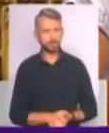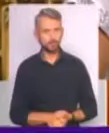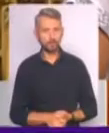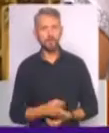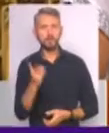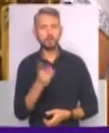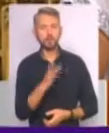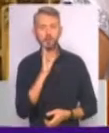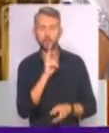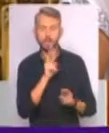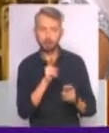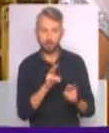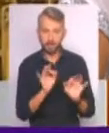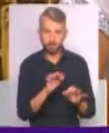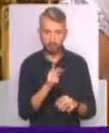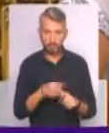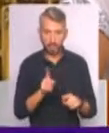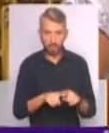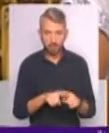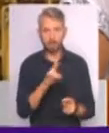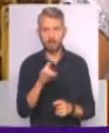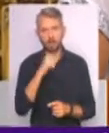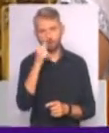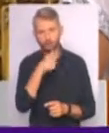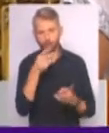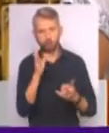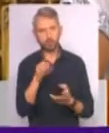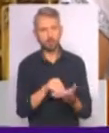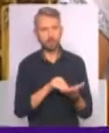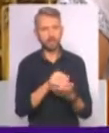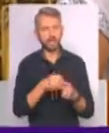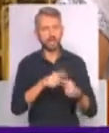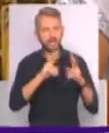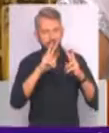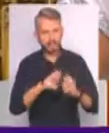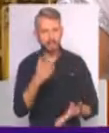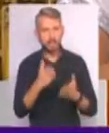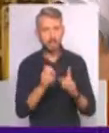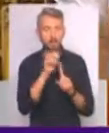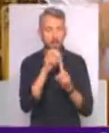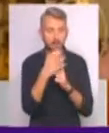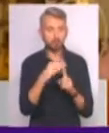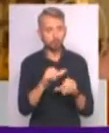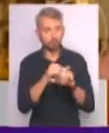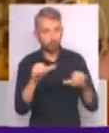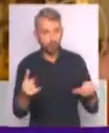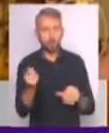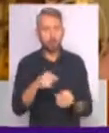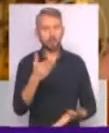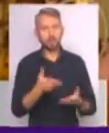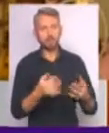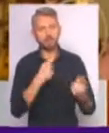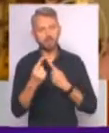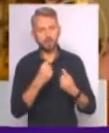Нужно будет наблюдать, естественно, за этим. Раз в год нужно будет повторять это исследование. Если бляшки будут расти, тогда возможно разговаривать